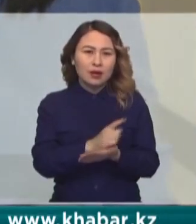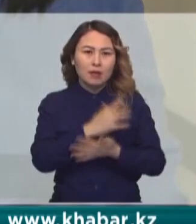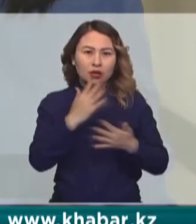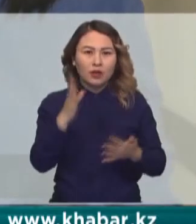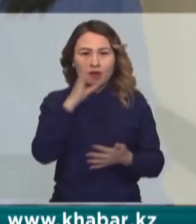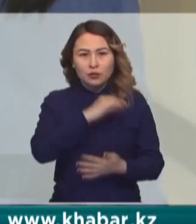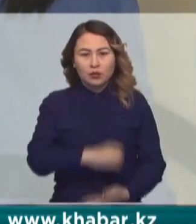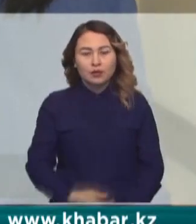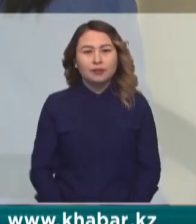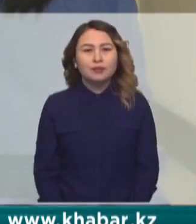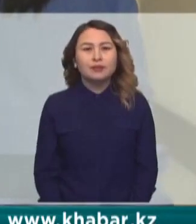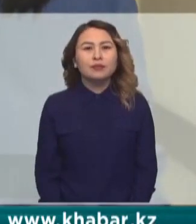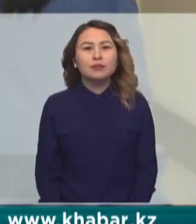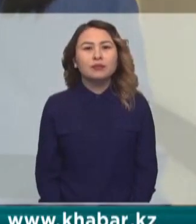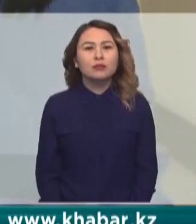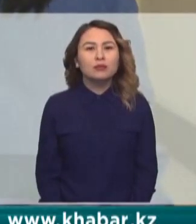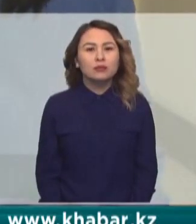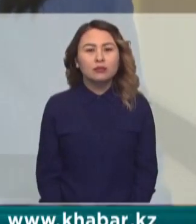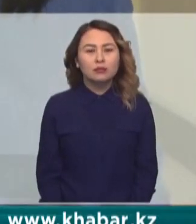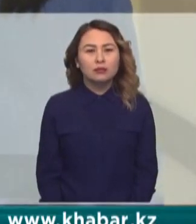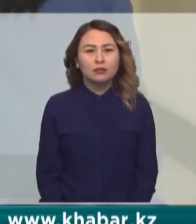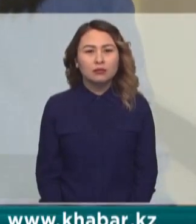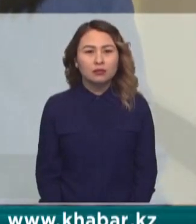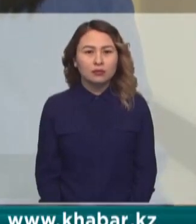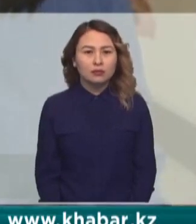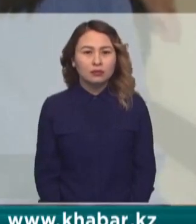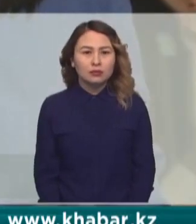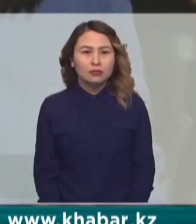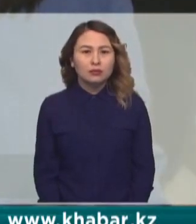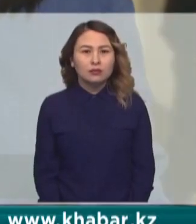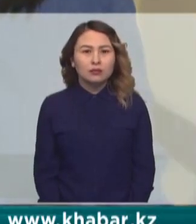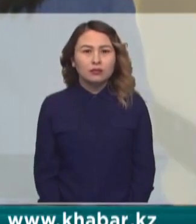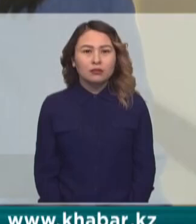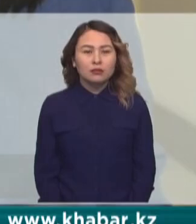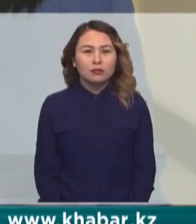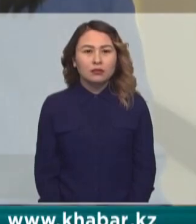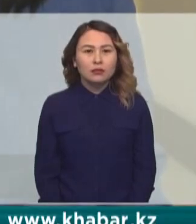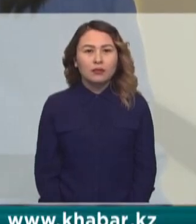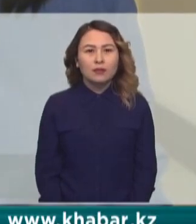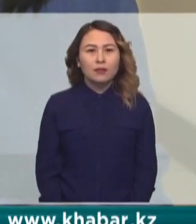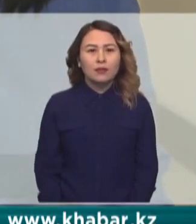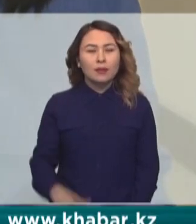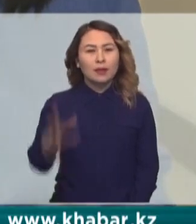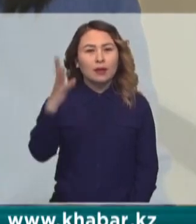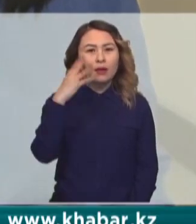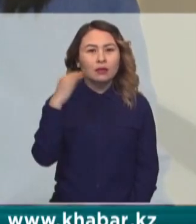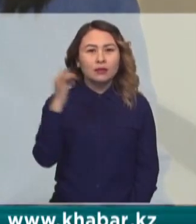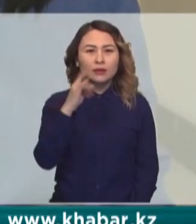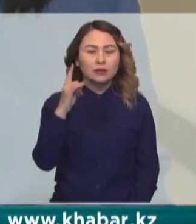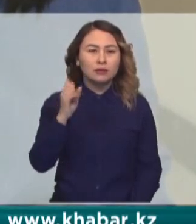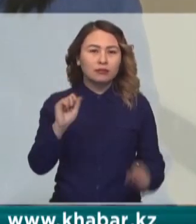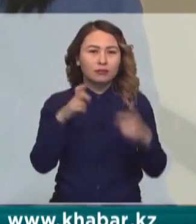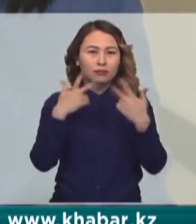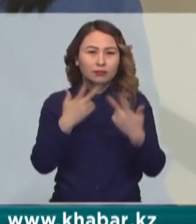жетістік. Мендегі бар ақпарат әзірге осы. Сөз кезегі өздеріңізде. Рахмет, Алматыдан бізбен тікелей